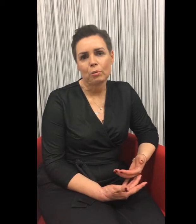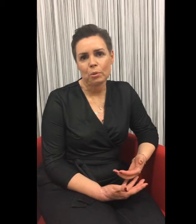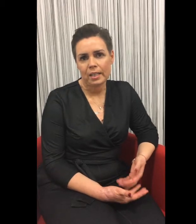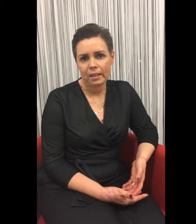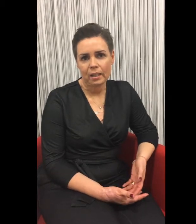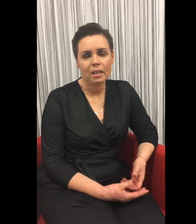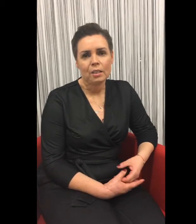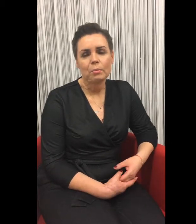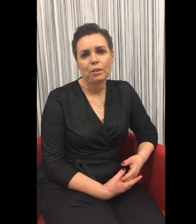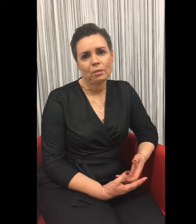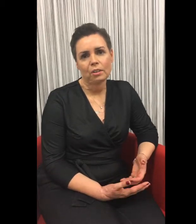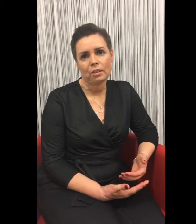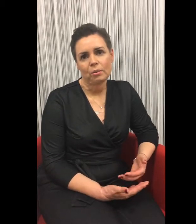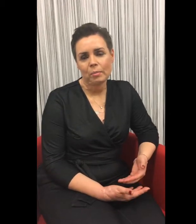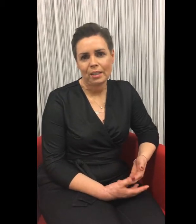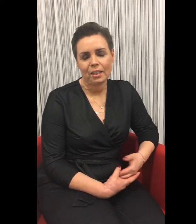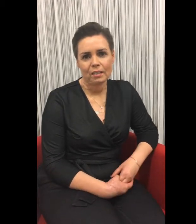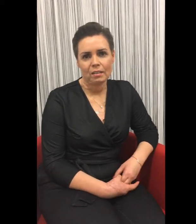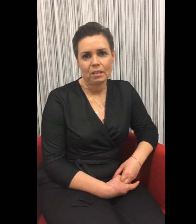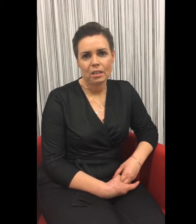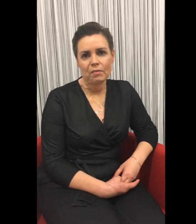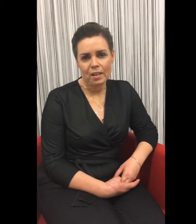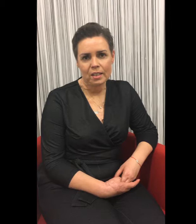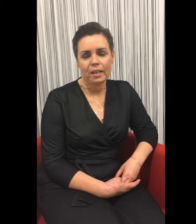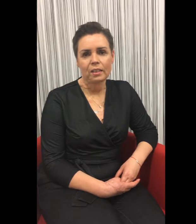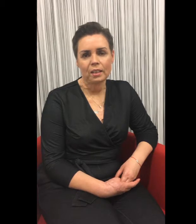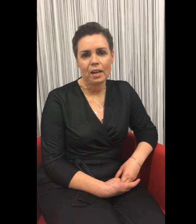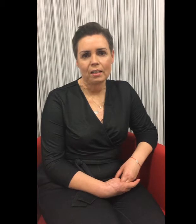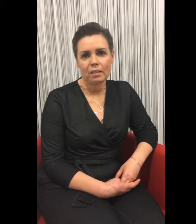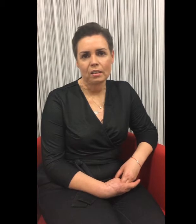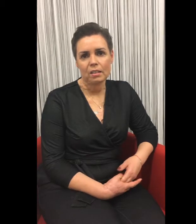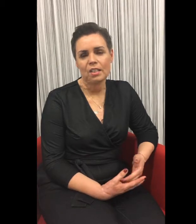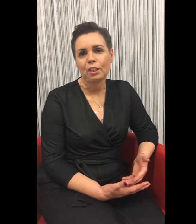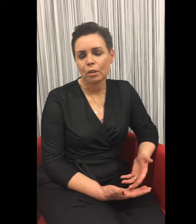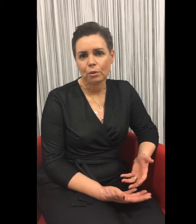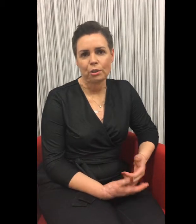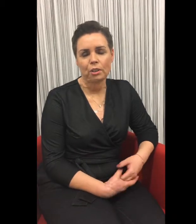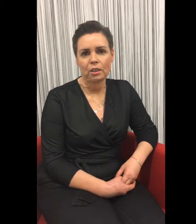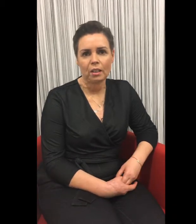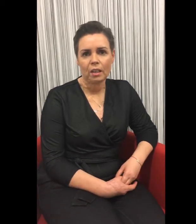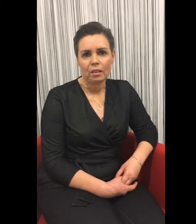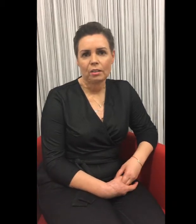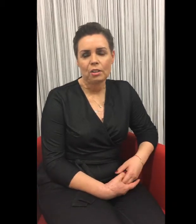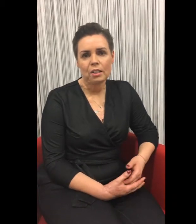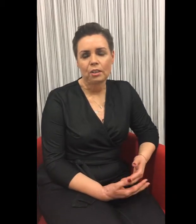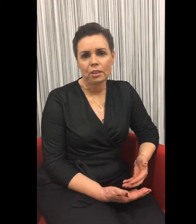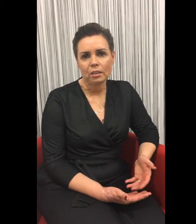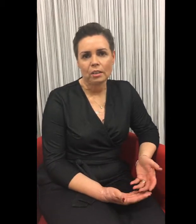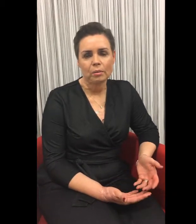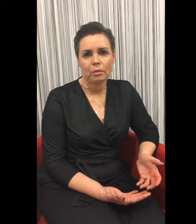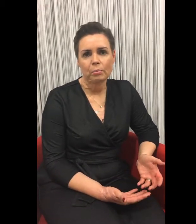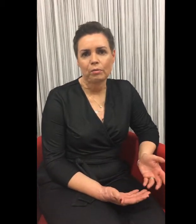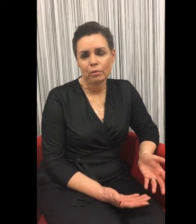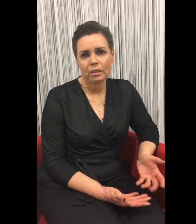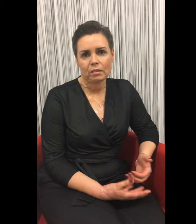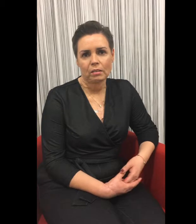nie odrzucali, żebyście do nas się normalnie zwracali, a nie z litości czy z jakichś